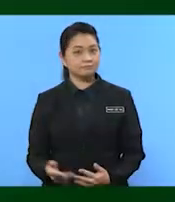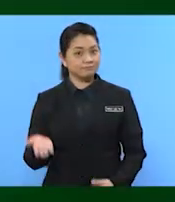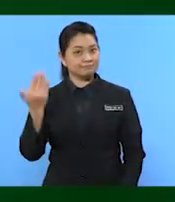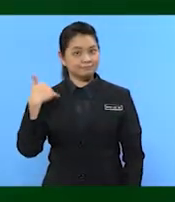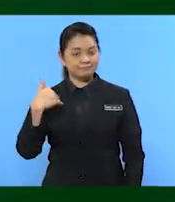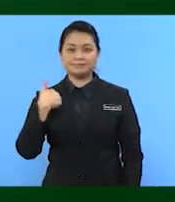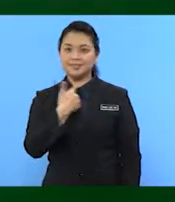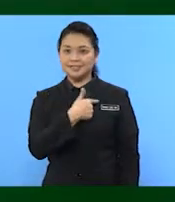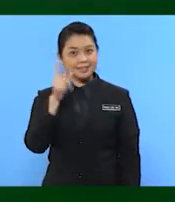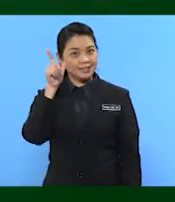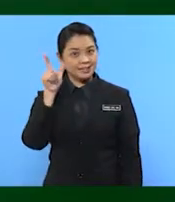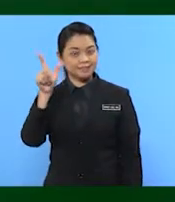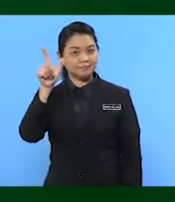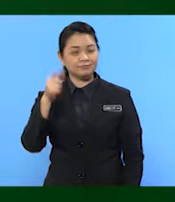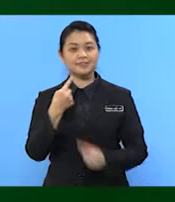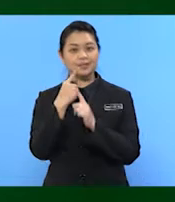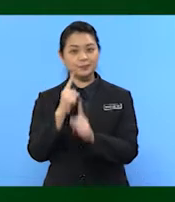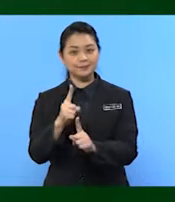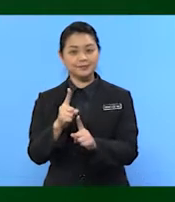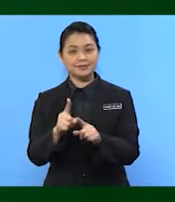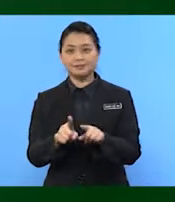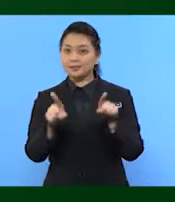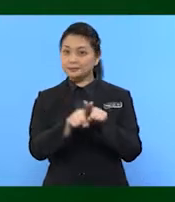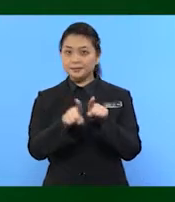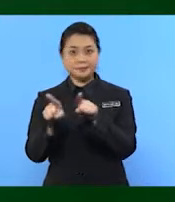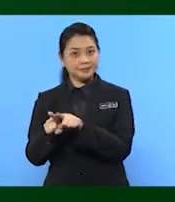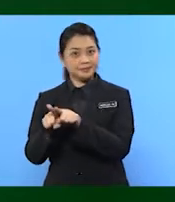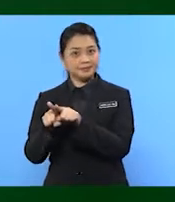Marilah kita perhatikan jawapan bersama-sama.